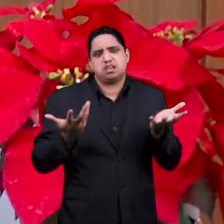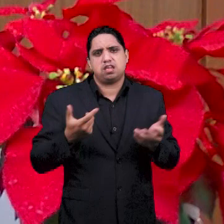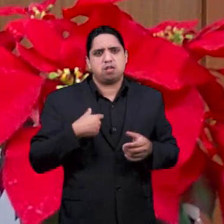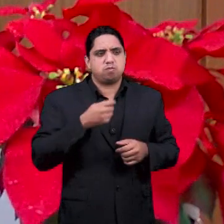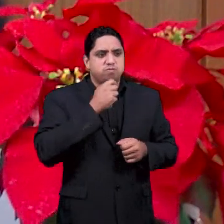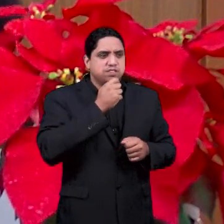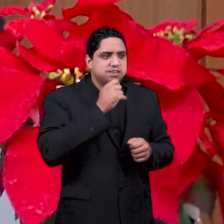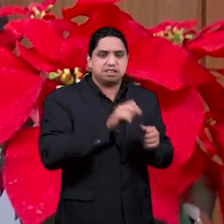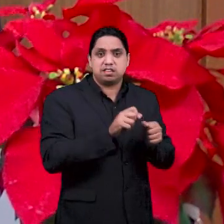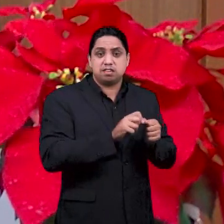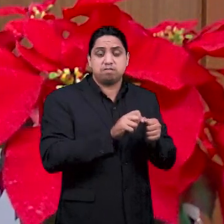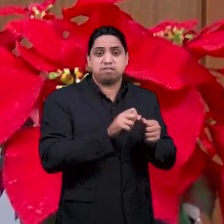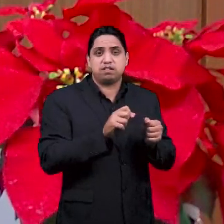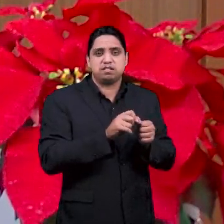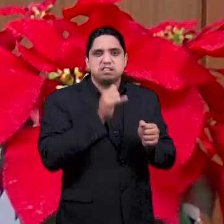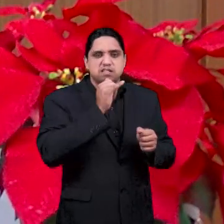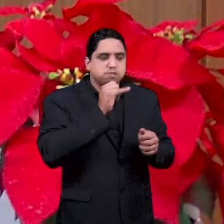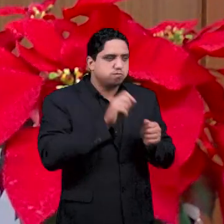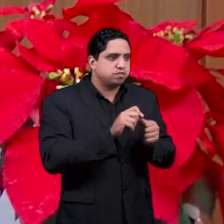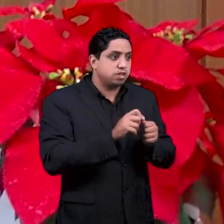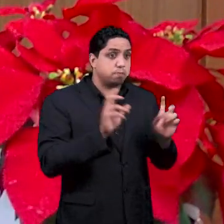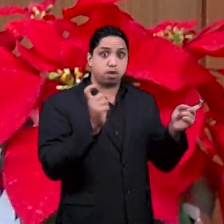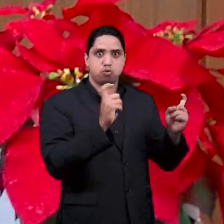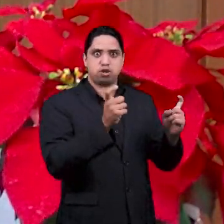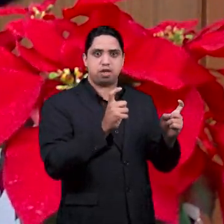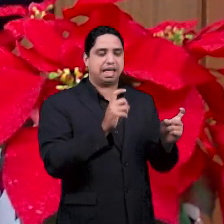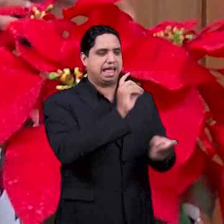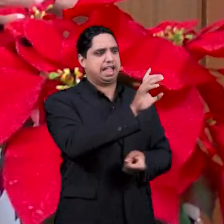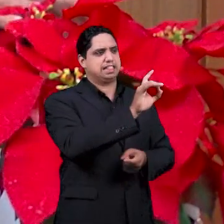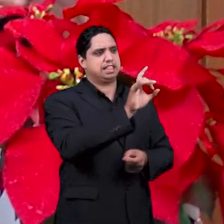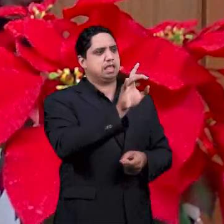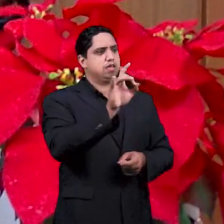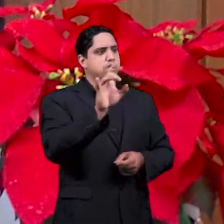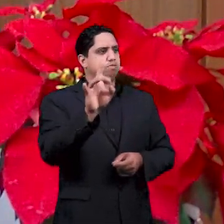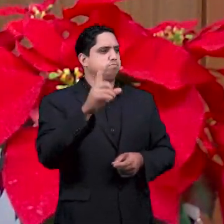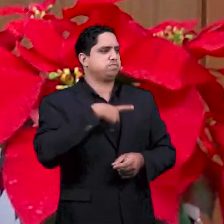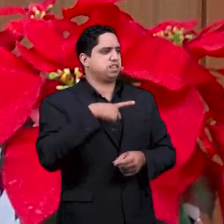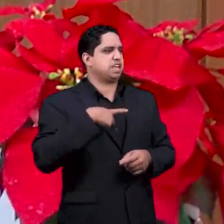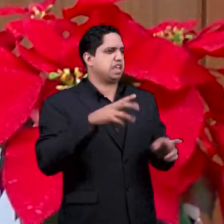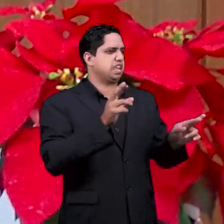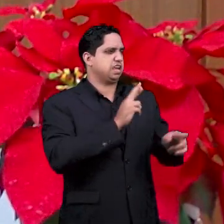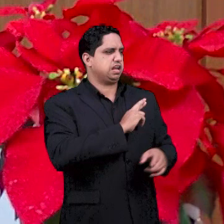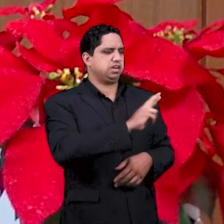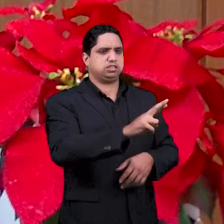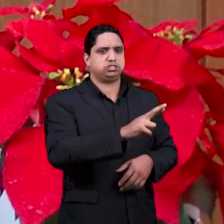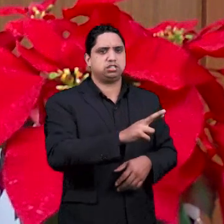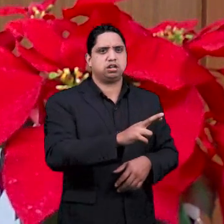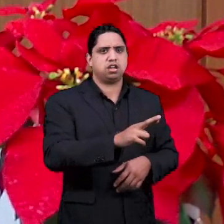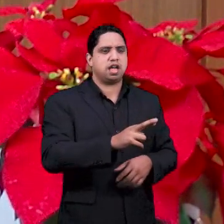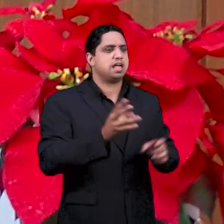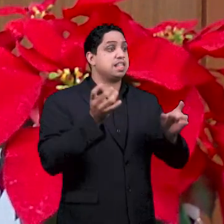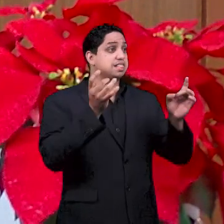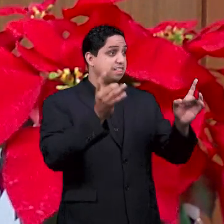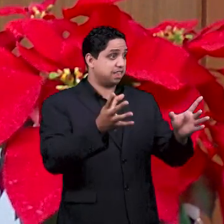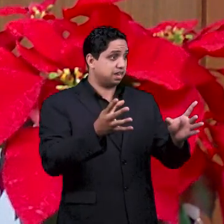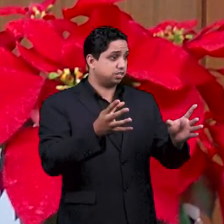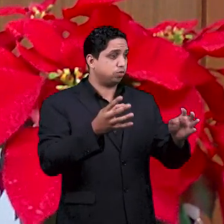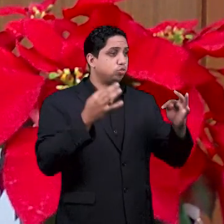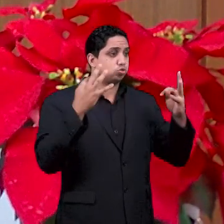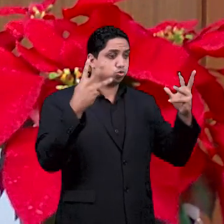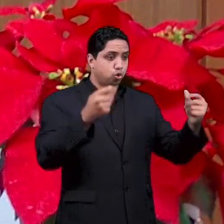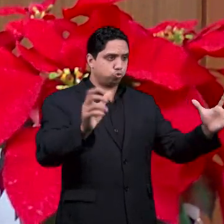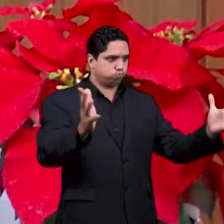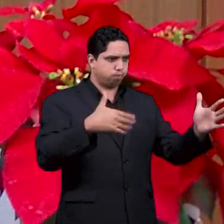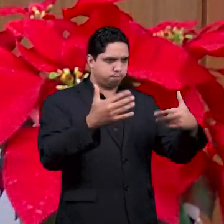Давайте сделаем экуменизм такой. У каждого есть своя религия, вы оставьте свою религию,